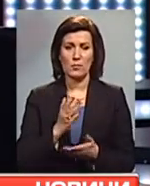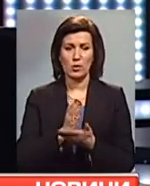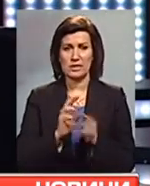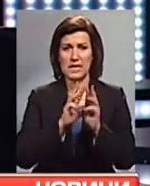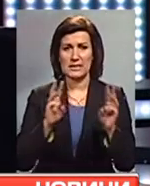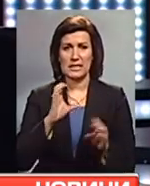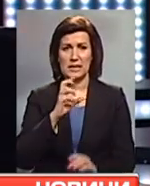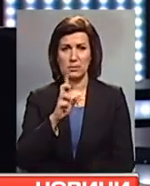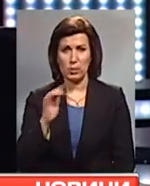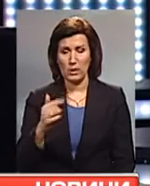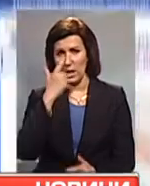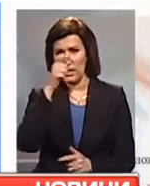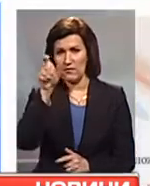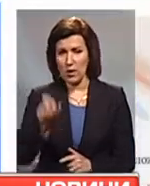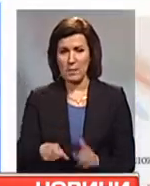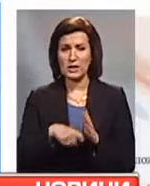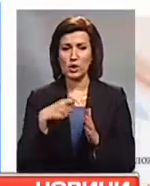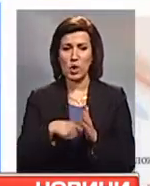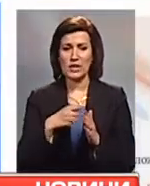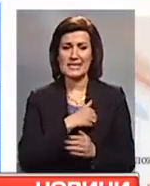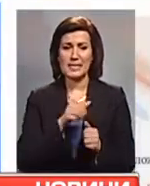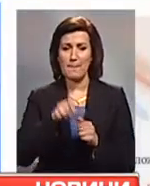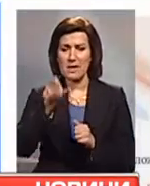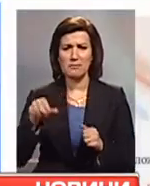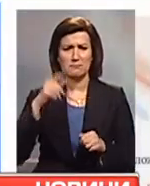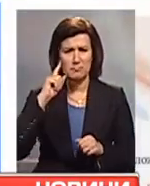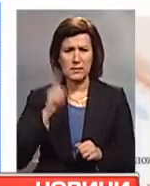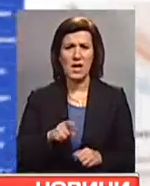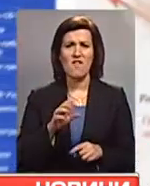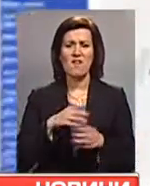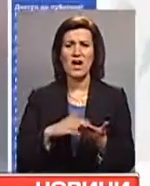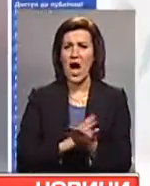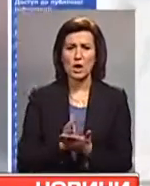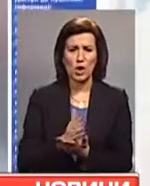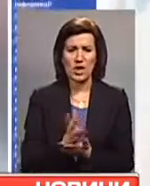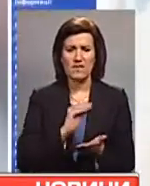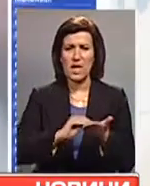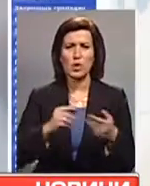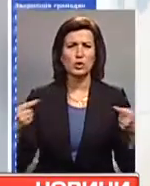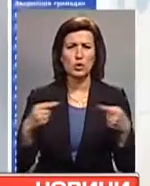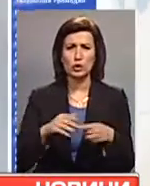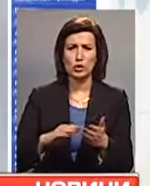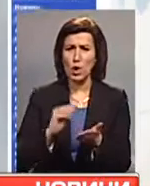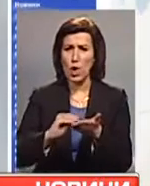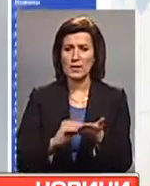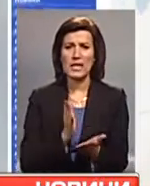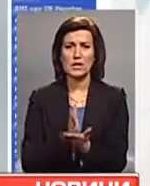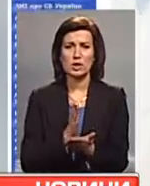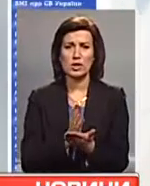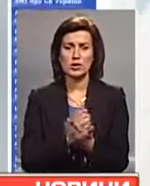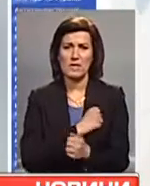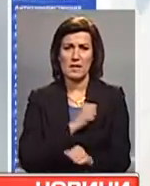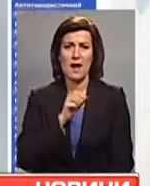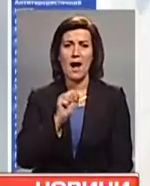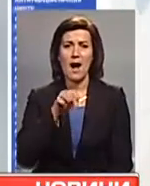на сайті СБУ. Інформатор донецьких сепаратистів був добре обізнаний у картографії. Він наносив точні координати розташування сил